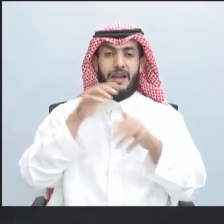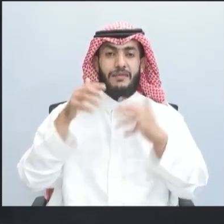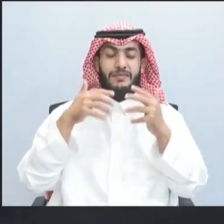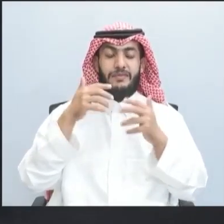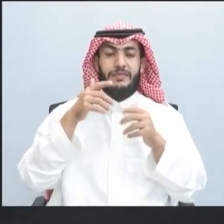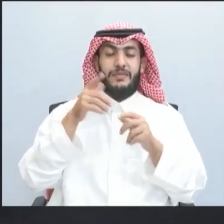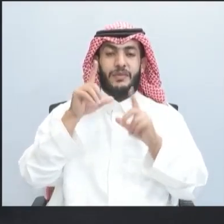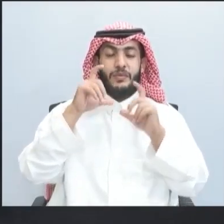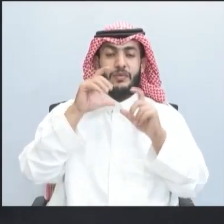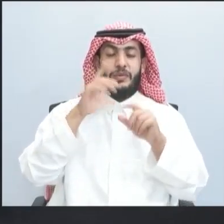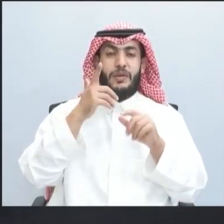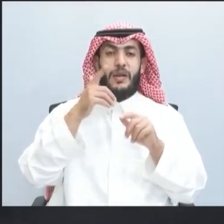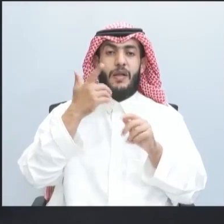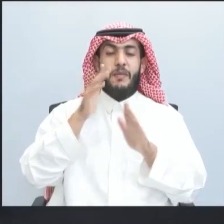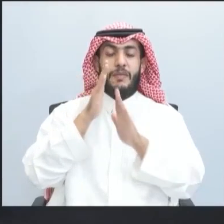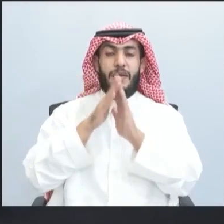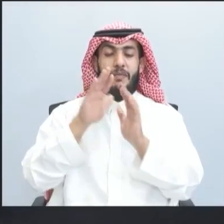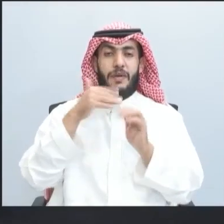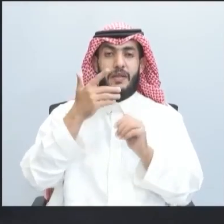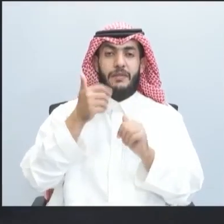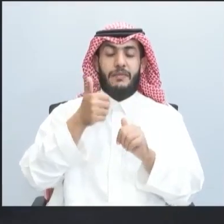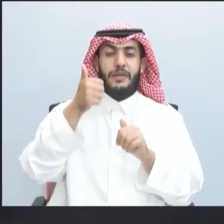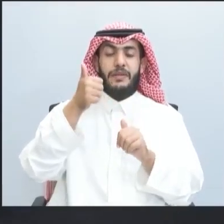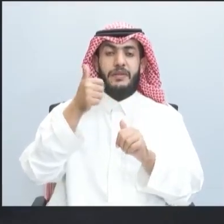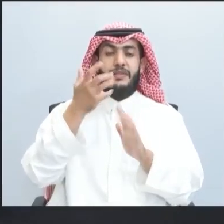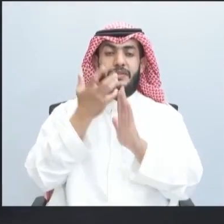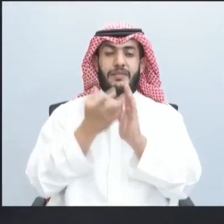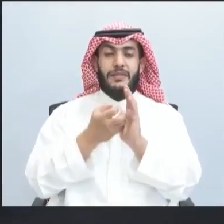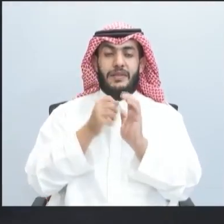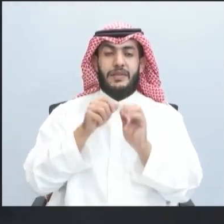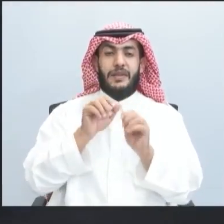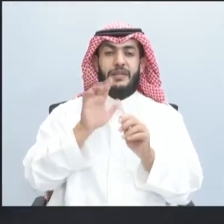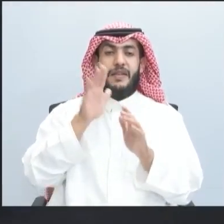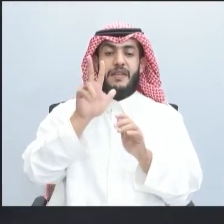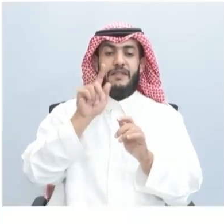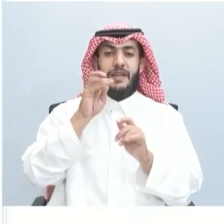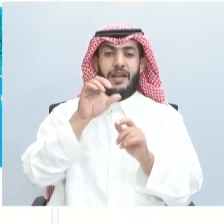المحتوى قد يكون صوره او ملف بعد ذلك يتم تخزينها في